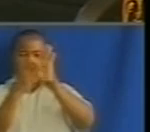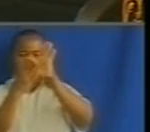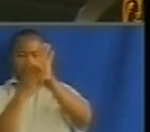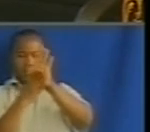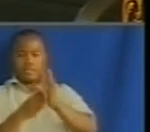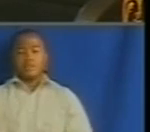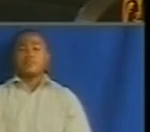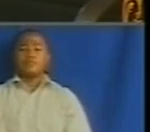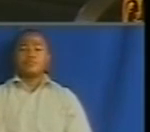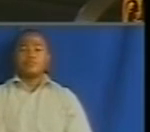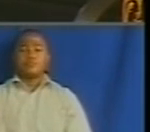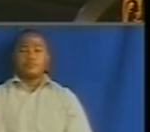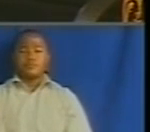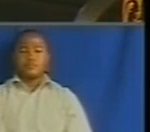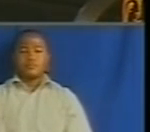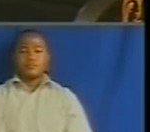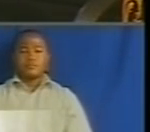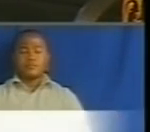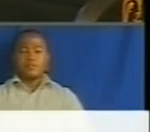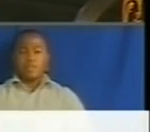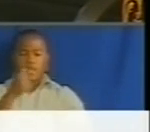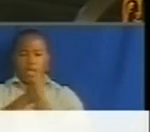Kazi ya kuhesabu inaendelea vizuri